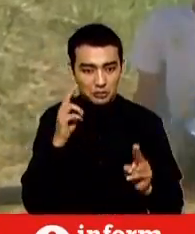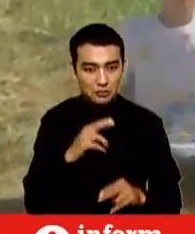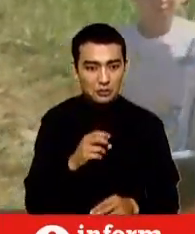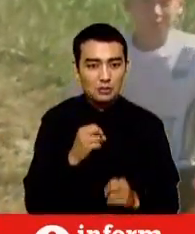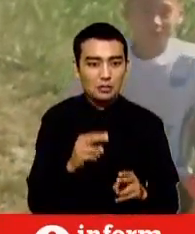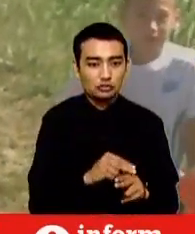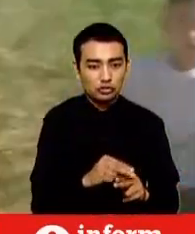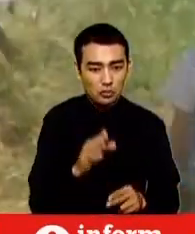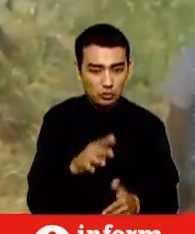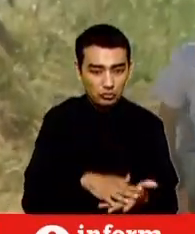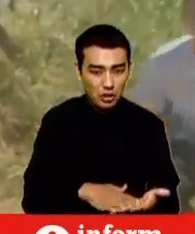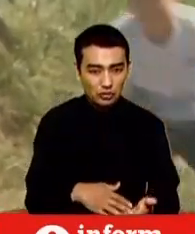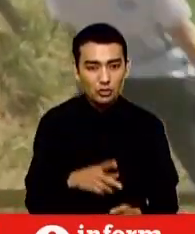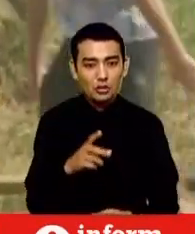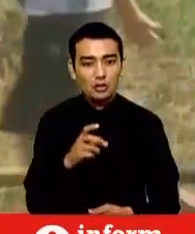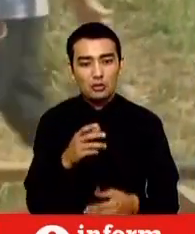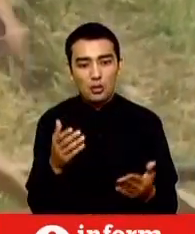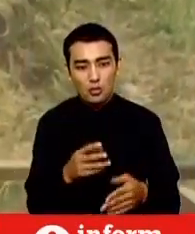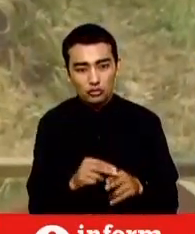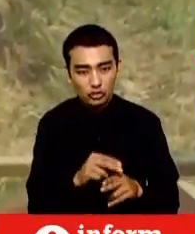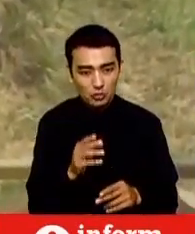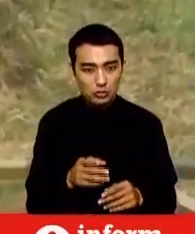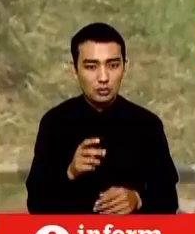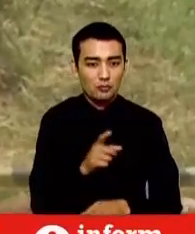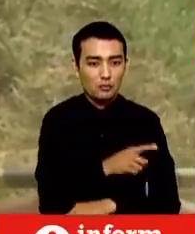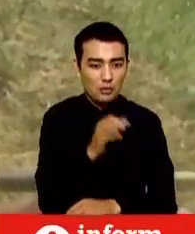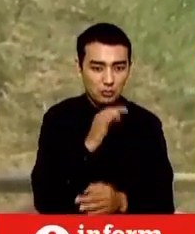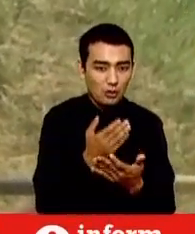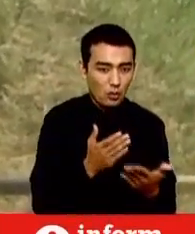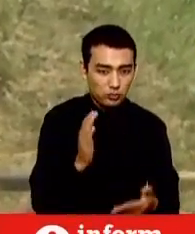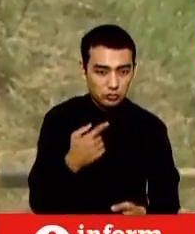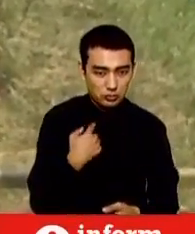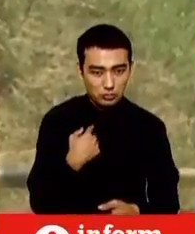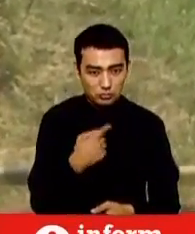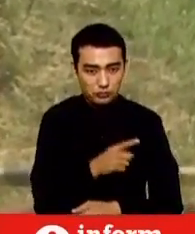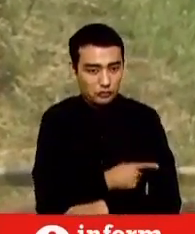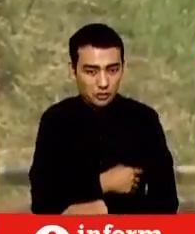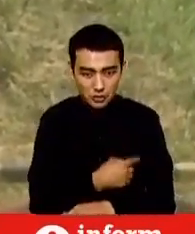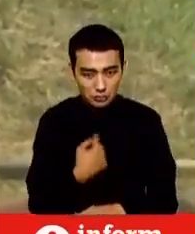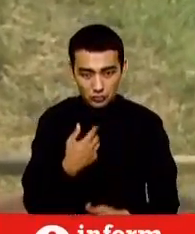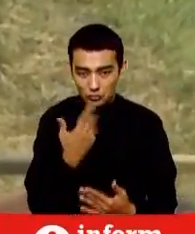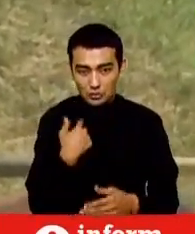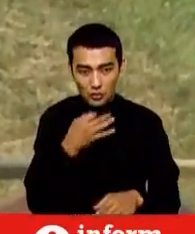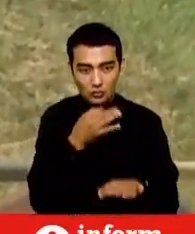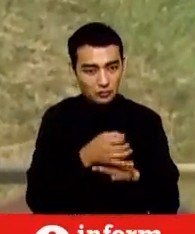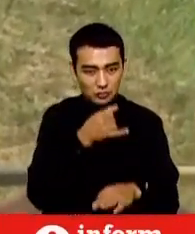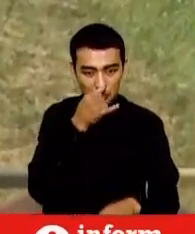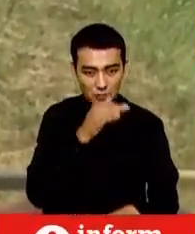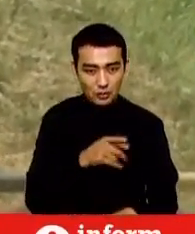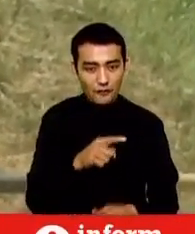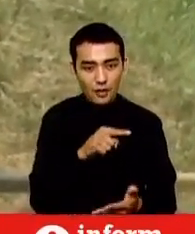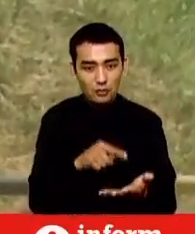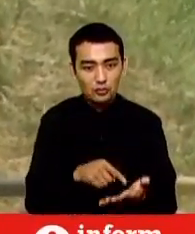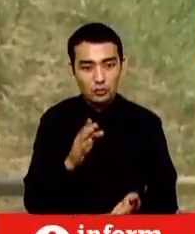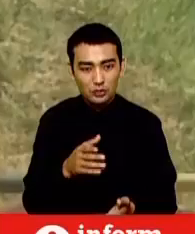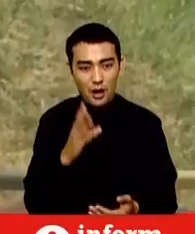ем қолданылады, қандай тактика қолданылады, қандай медикамент қолданылады, оған мен медик емеспін, сондықтан мен оған жауап бере алмаймын. Сол сұрақтарыңыз болатын